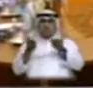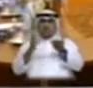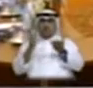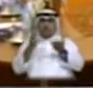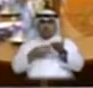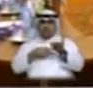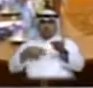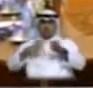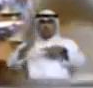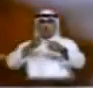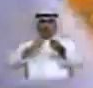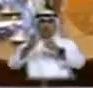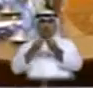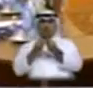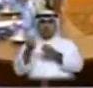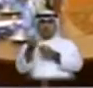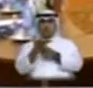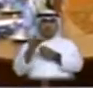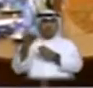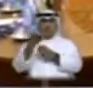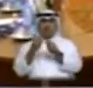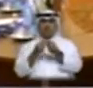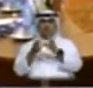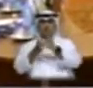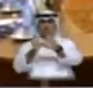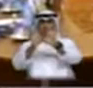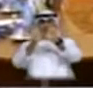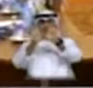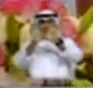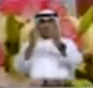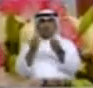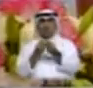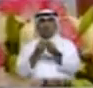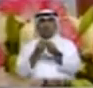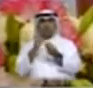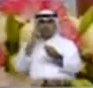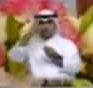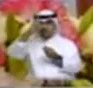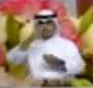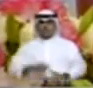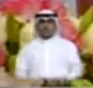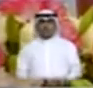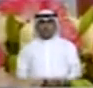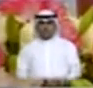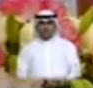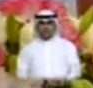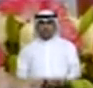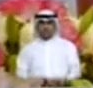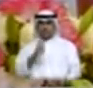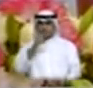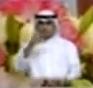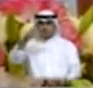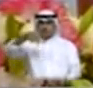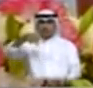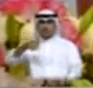والتجارة والاستثمار للدول الأعضاء في جامعة الدول العربية وتركيا. إن عمق تاريخ